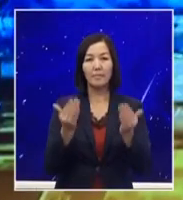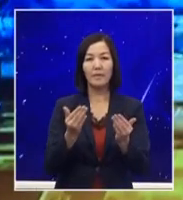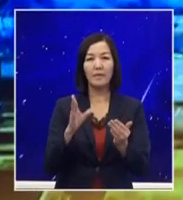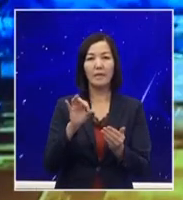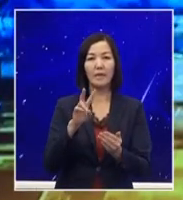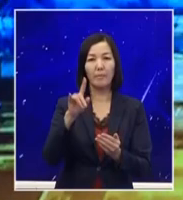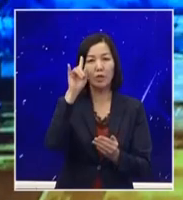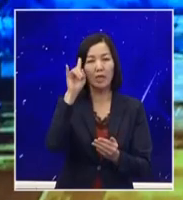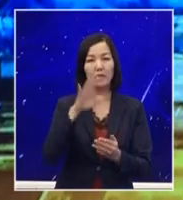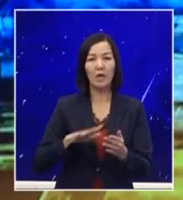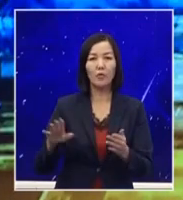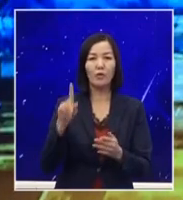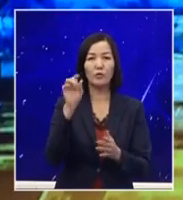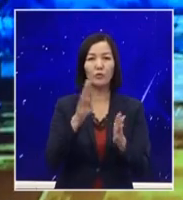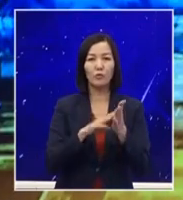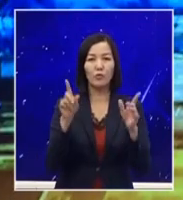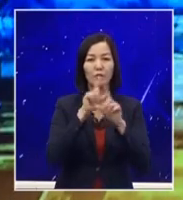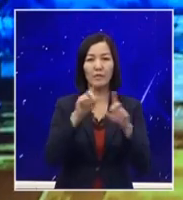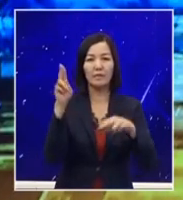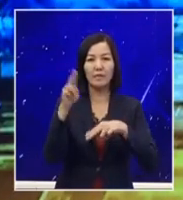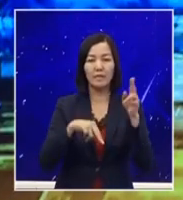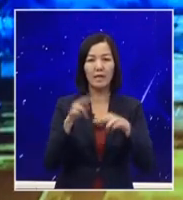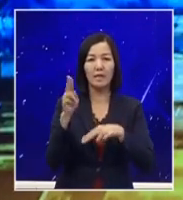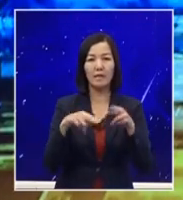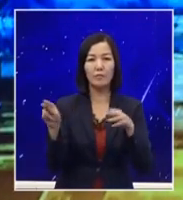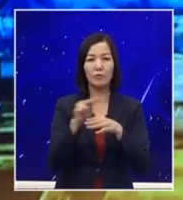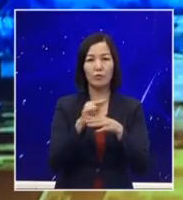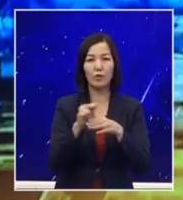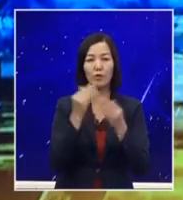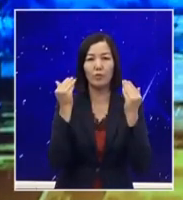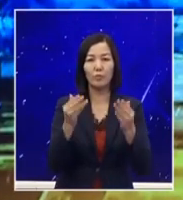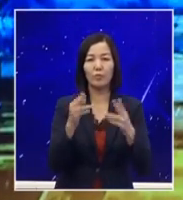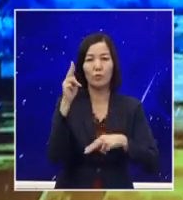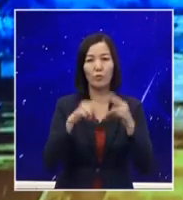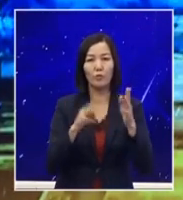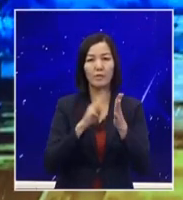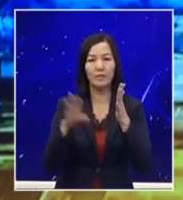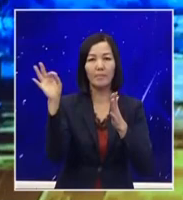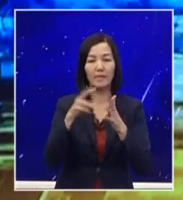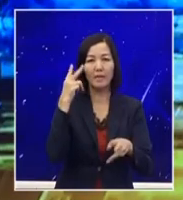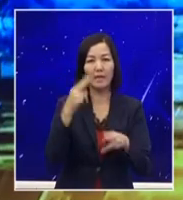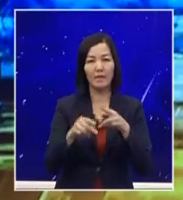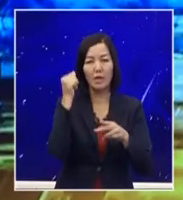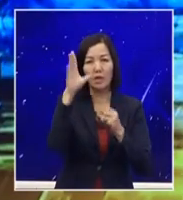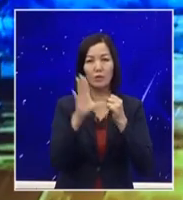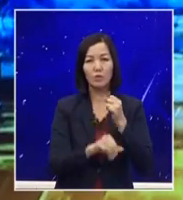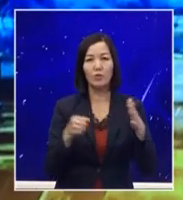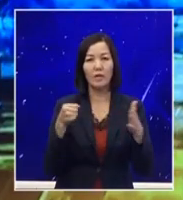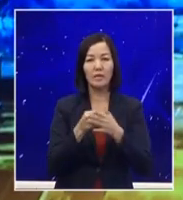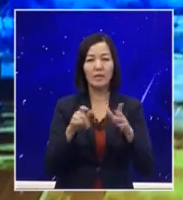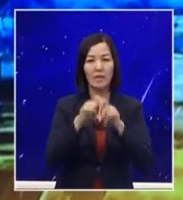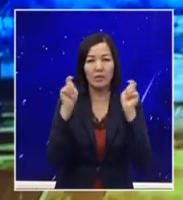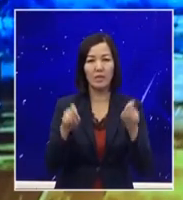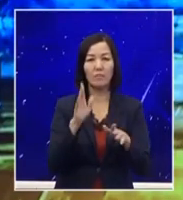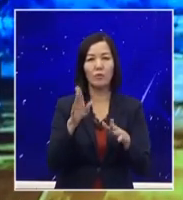Биыл Еңбек Шығызақ ауданында 109 нысан салынып жөнделеді. Бүгінде жұмыс 80%-ға аяқталып отыр. Жыл соңына дейін толық ел игілігіне